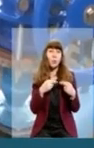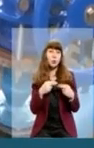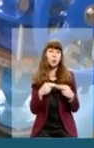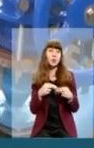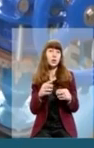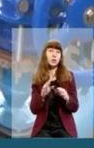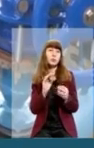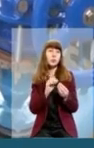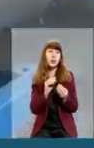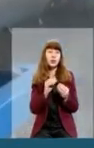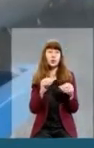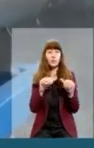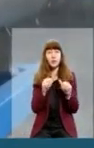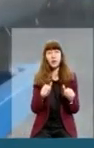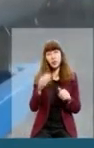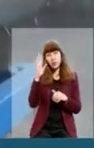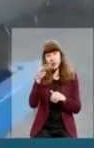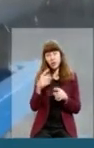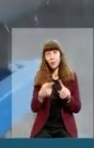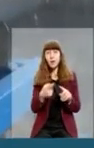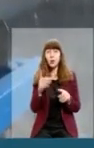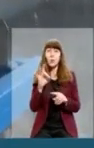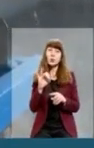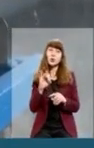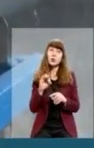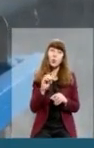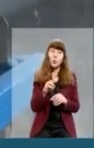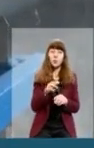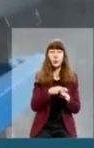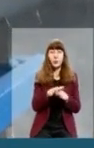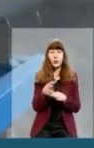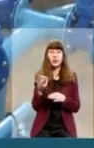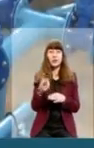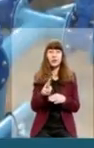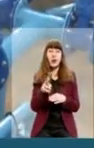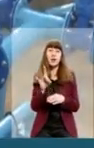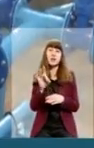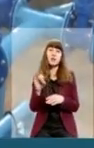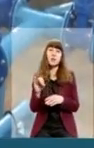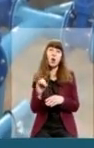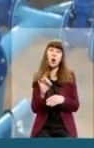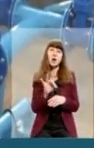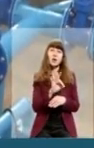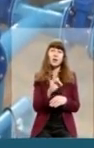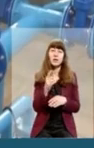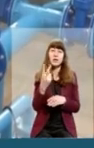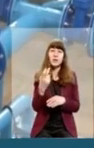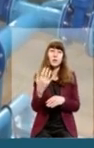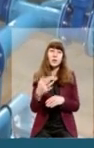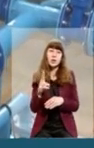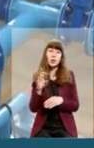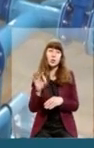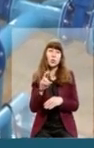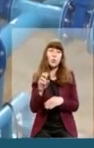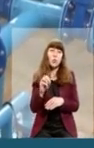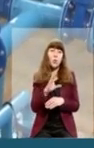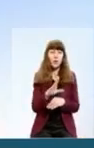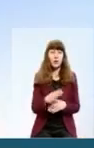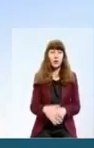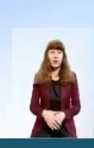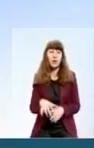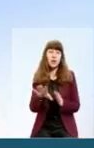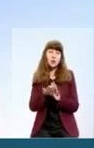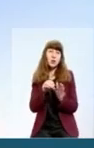штатном режиме сюда поступает вода с первого подъема она наполняет сразу два резервуара по 250 кубов насосы откачивают